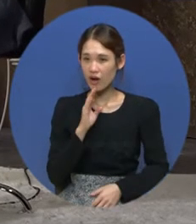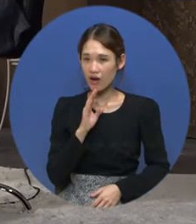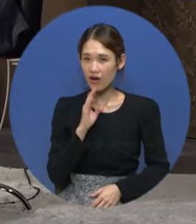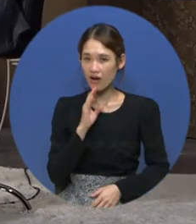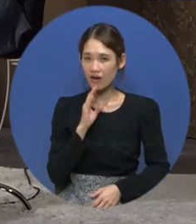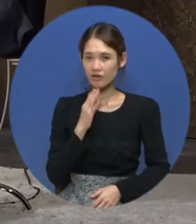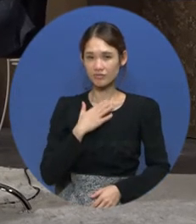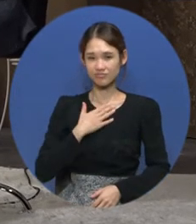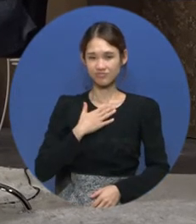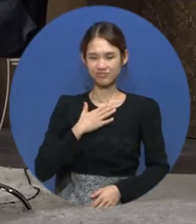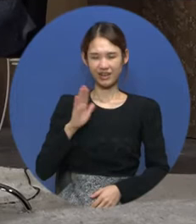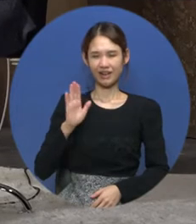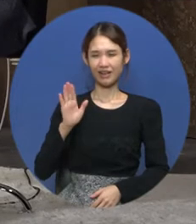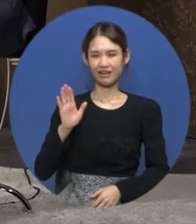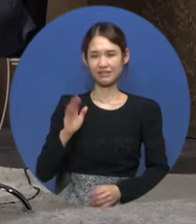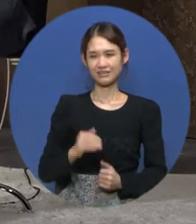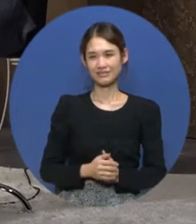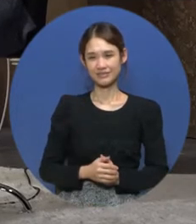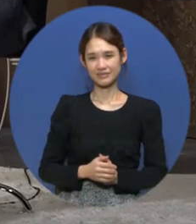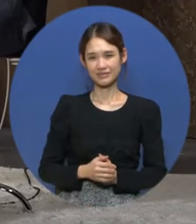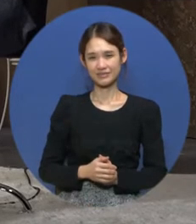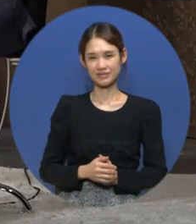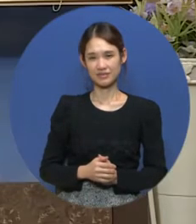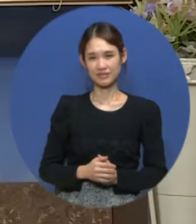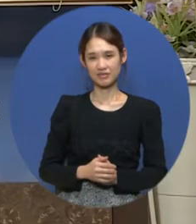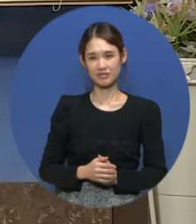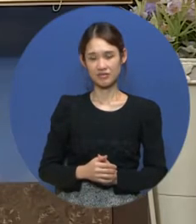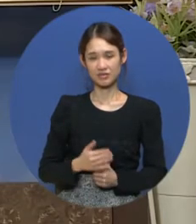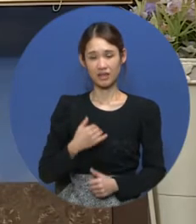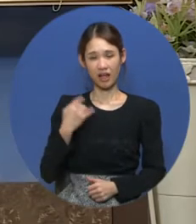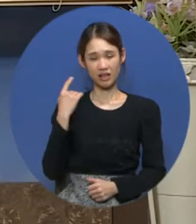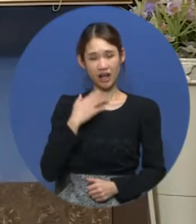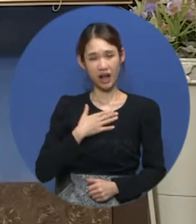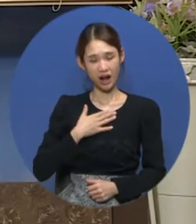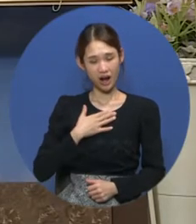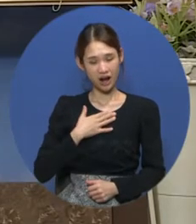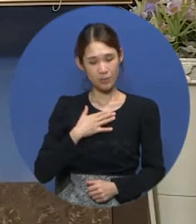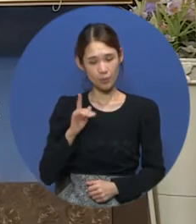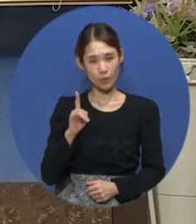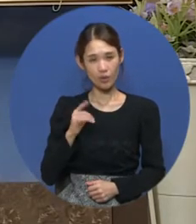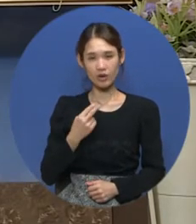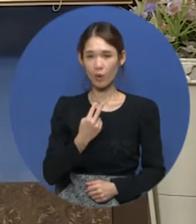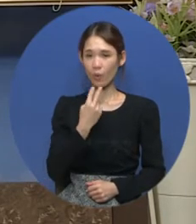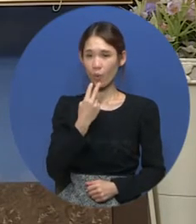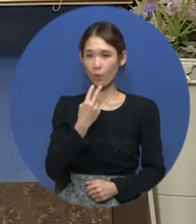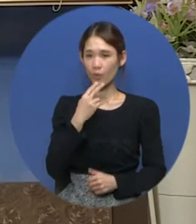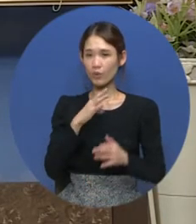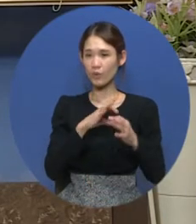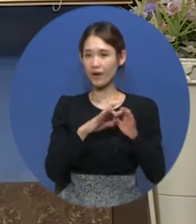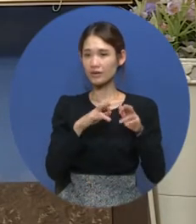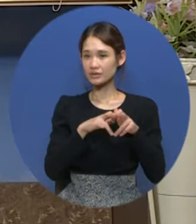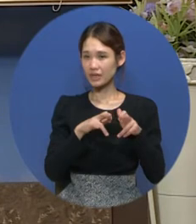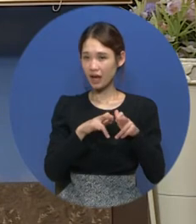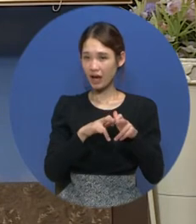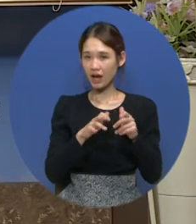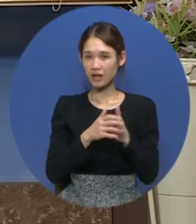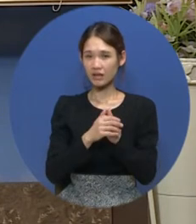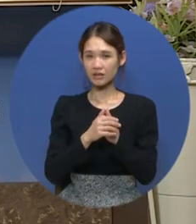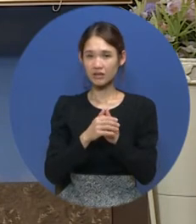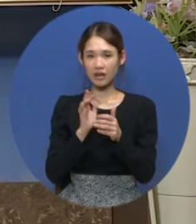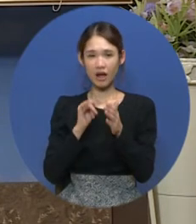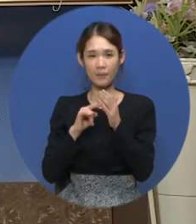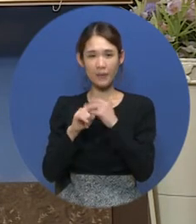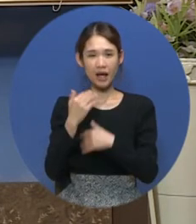저희 거야 아 으 아 그리고 또 제가 듣기로는 이 호흡기 장에는 밖으로